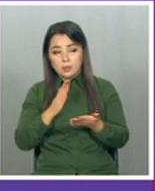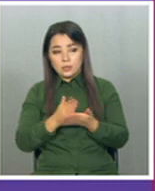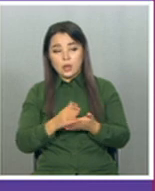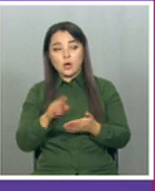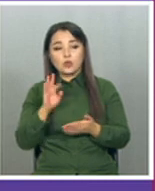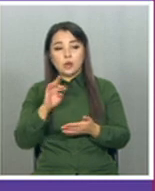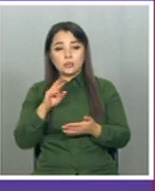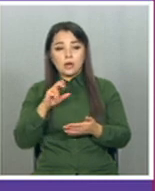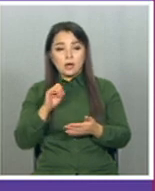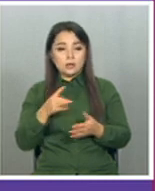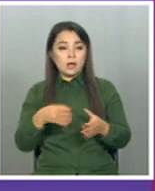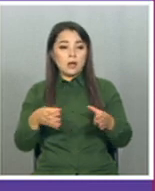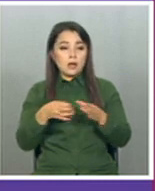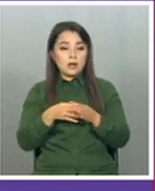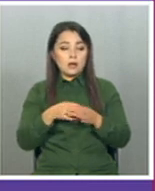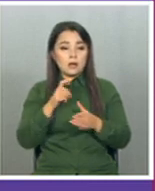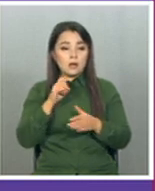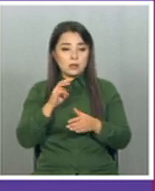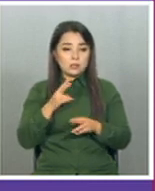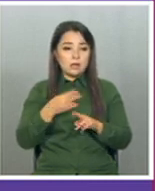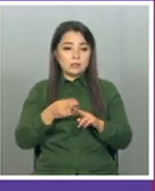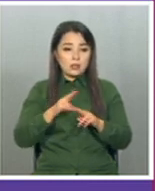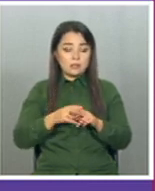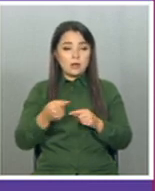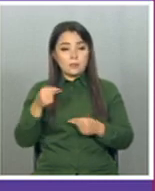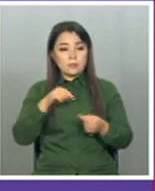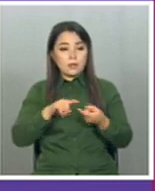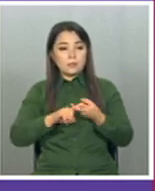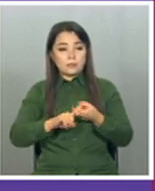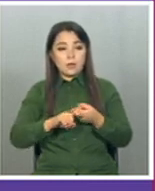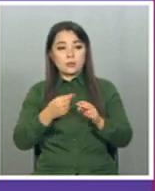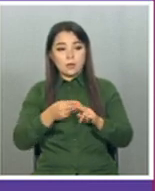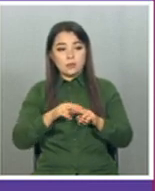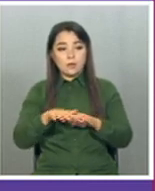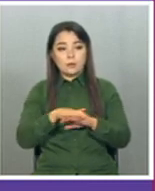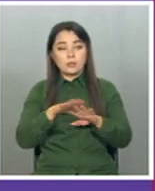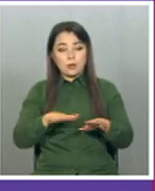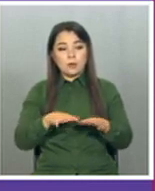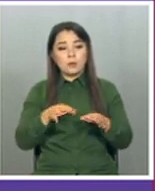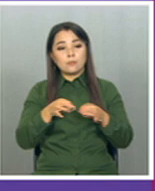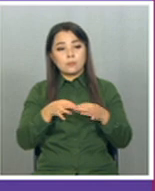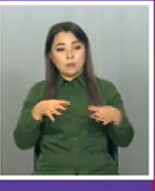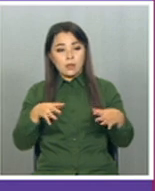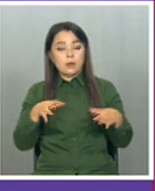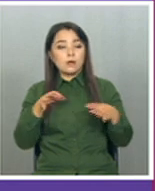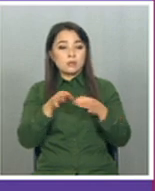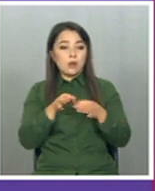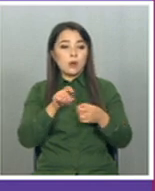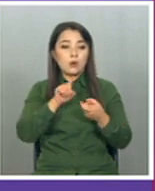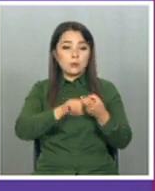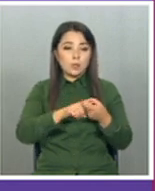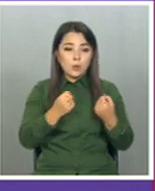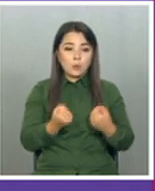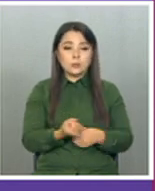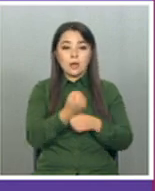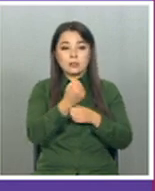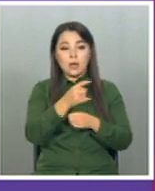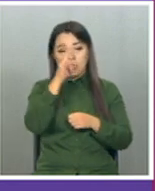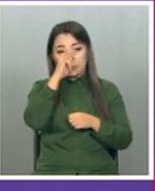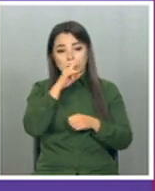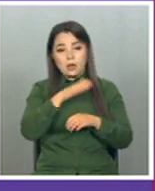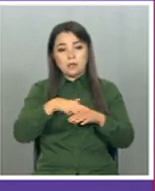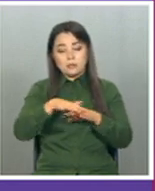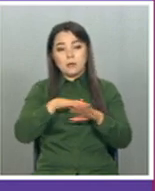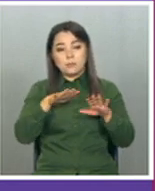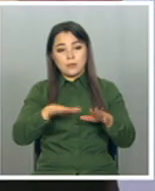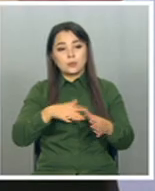Жоңғар хандығымен бірде араздасып, бірде қолдау арқылы қазақ халқының